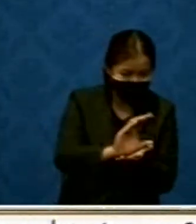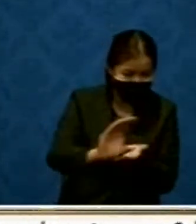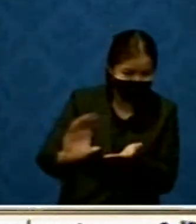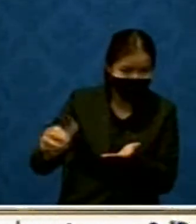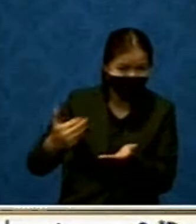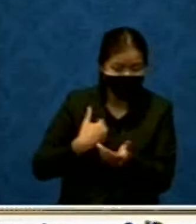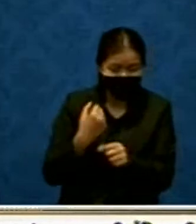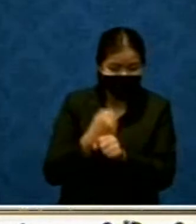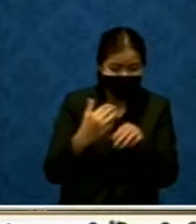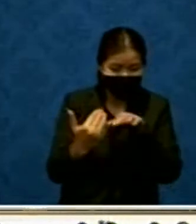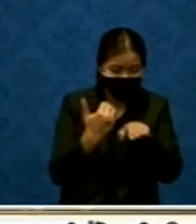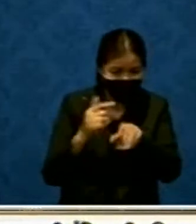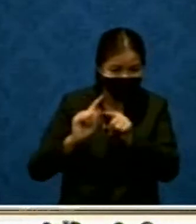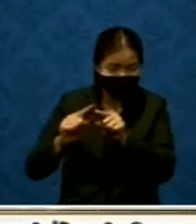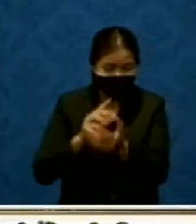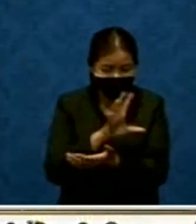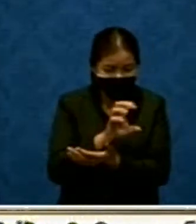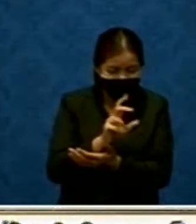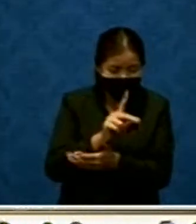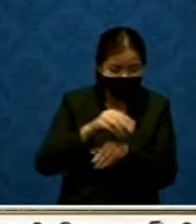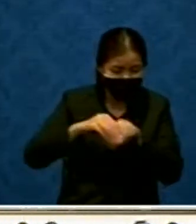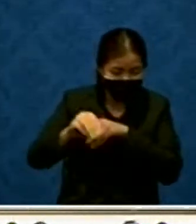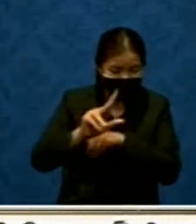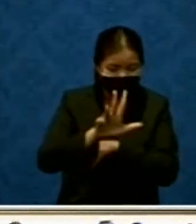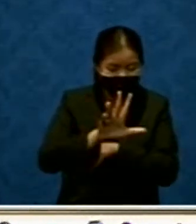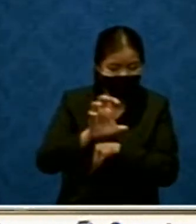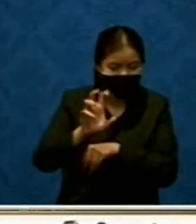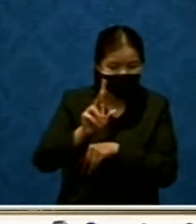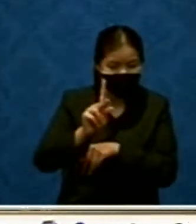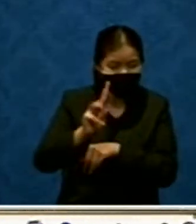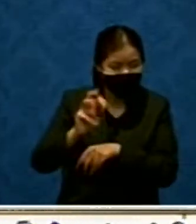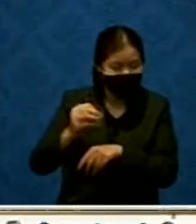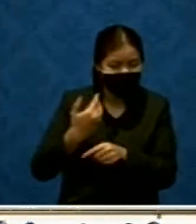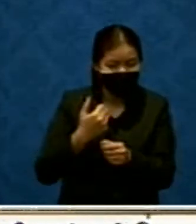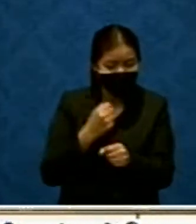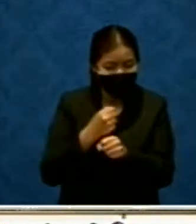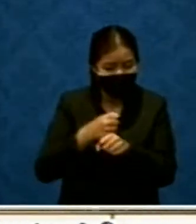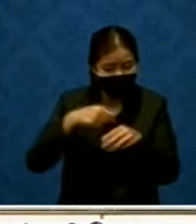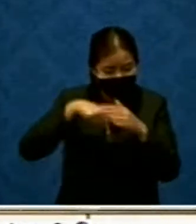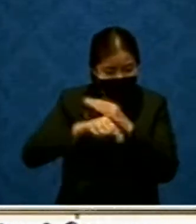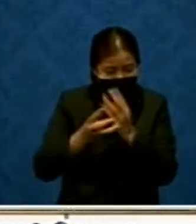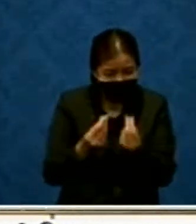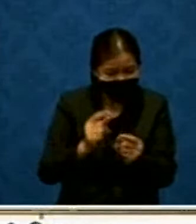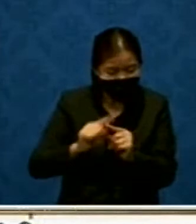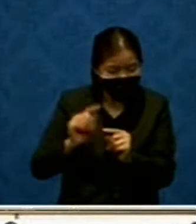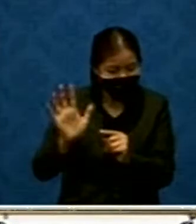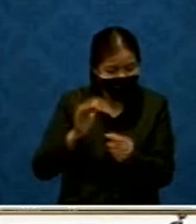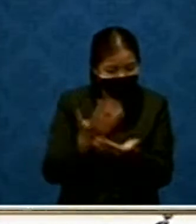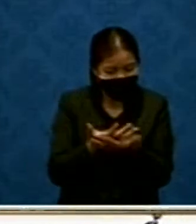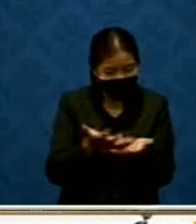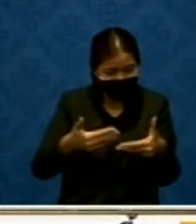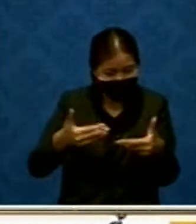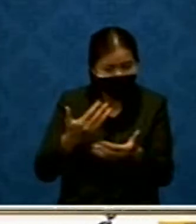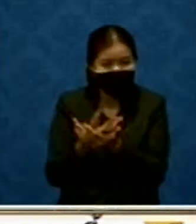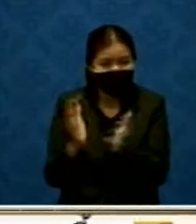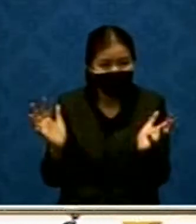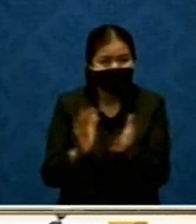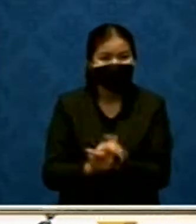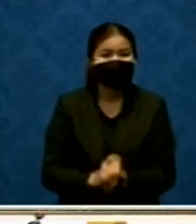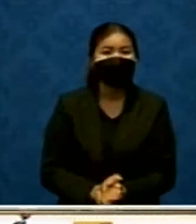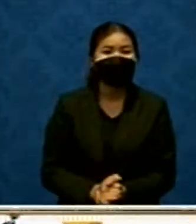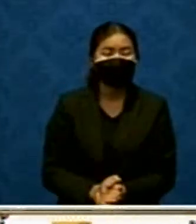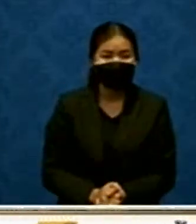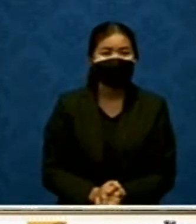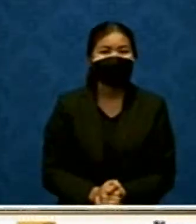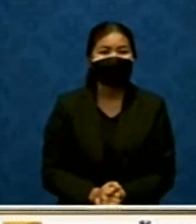ทำถนน 500 กว็อยไปทำทับเยอะเพรทรัเยอะมัก็ทอนเยอะถ้ปทับทคุร